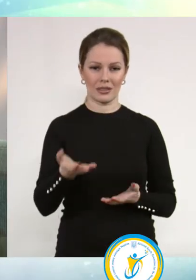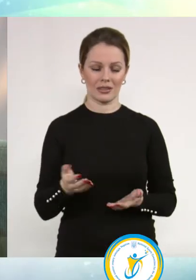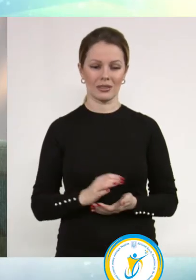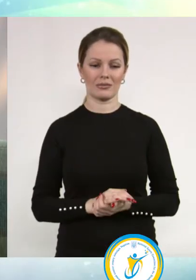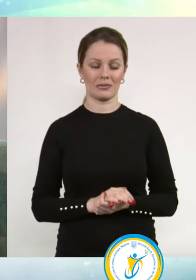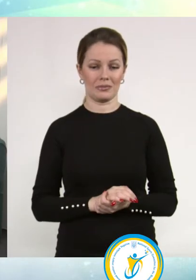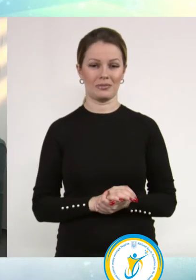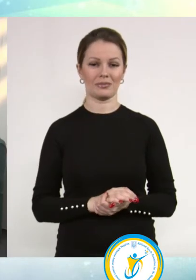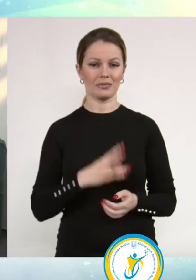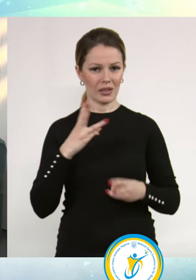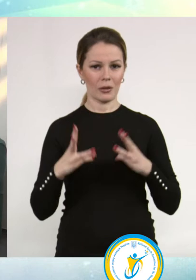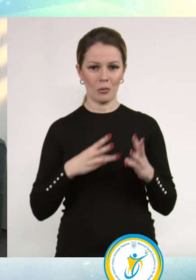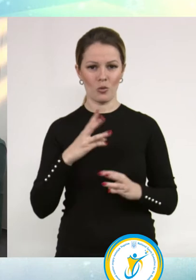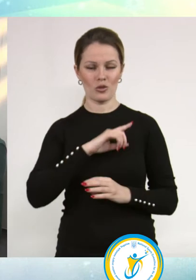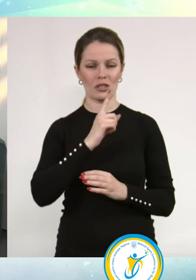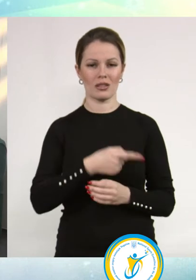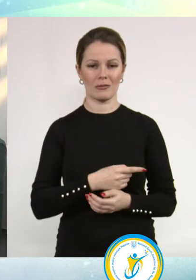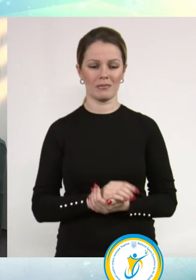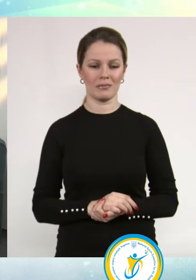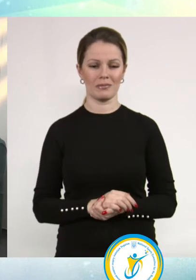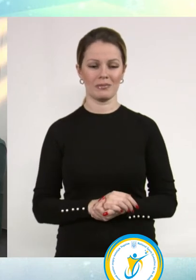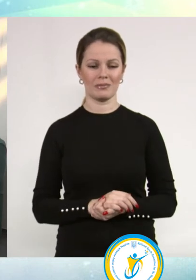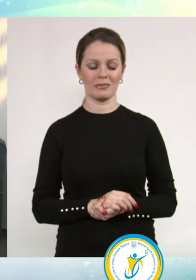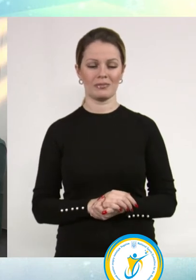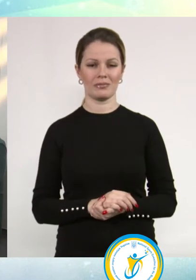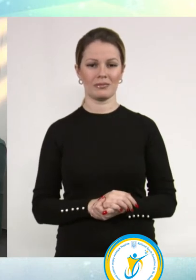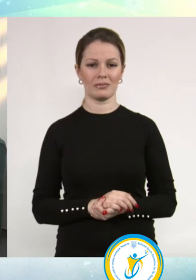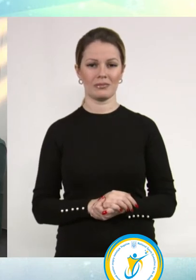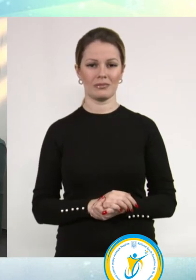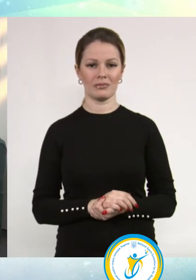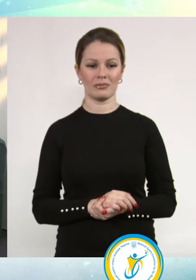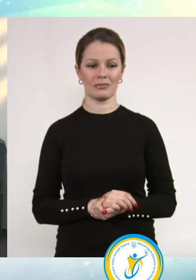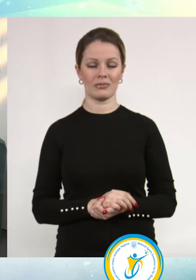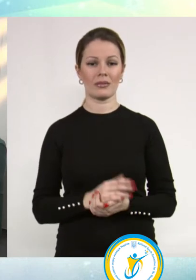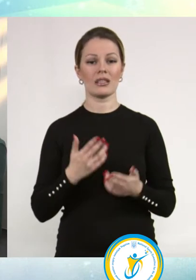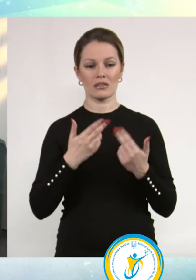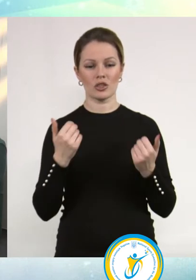Що можна ще сказати? Аж емоції в мене такі.